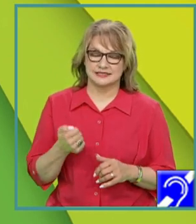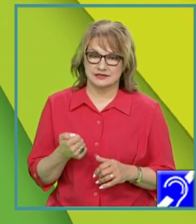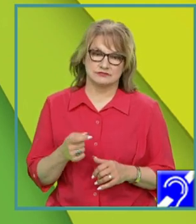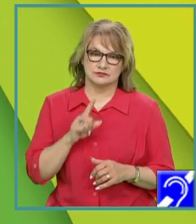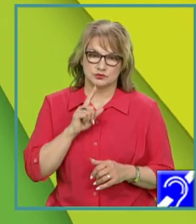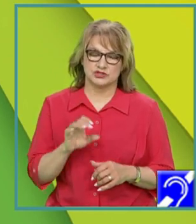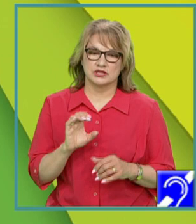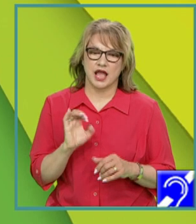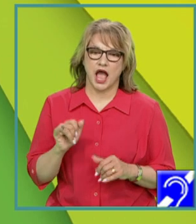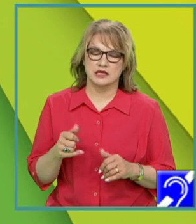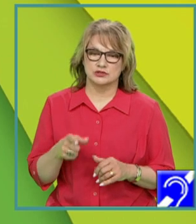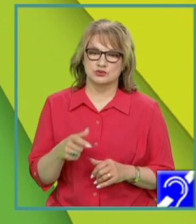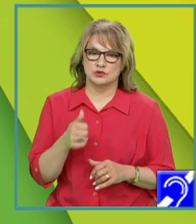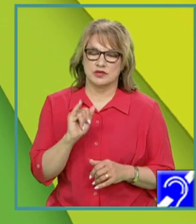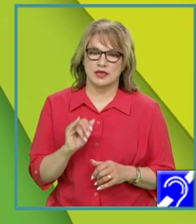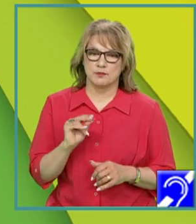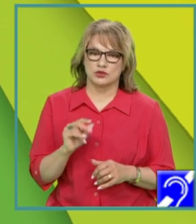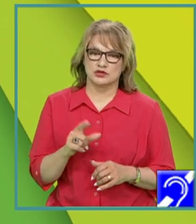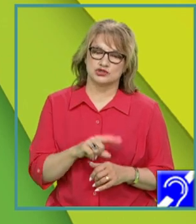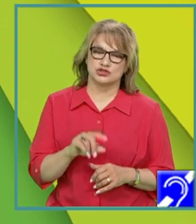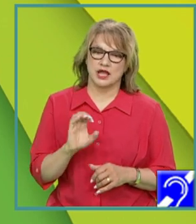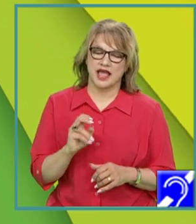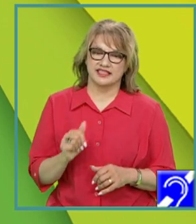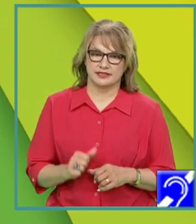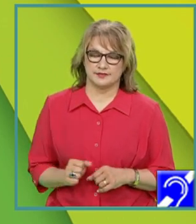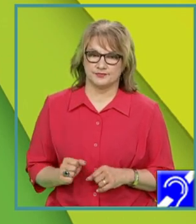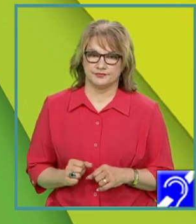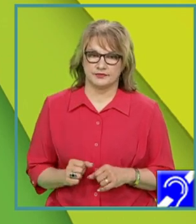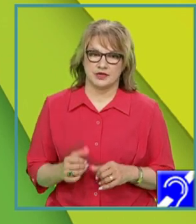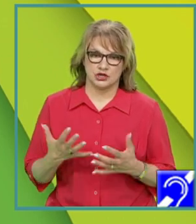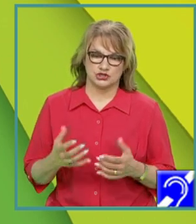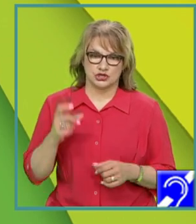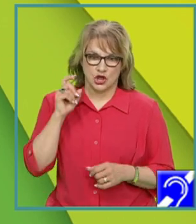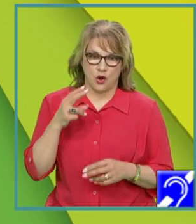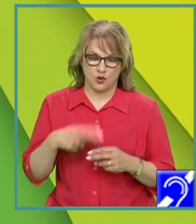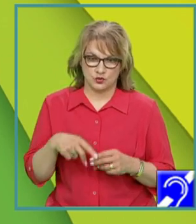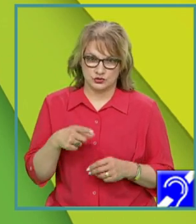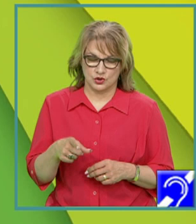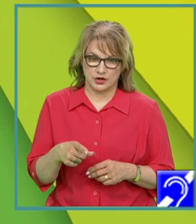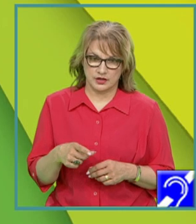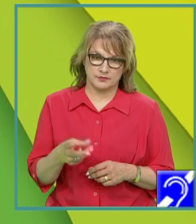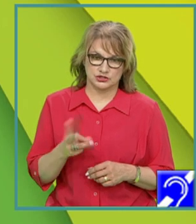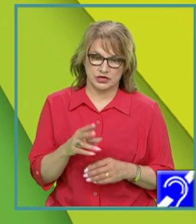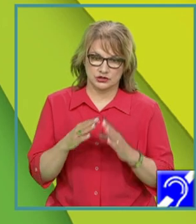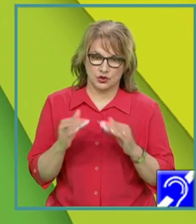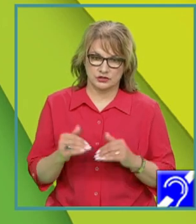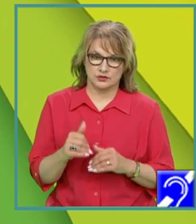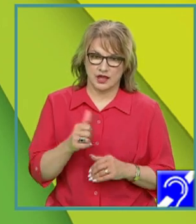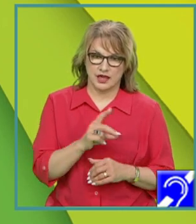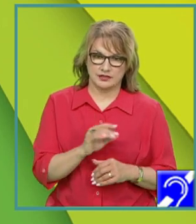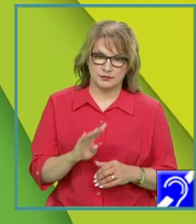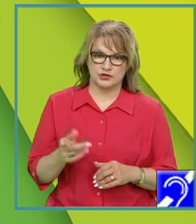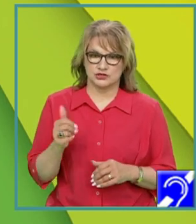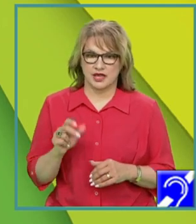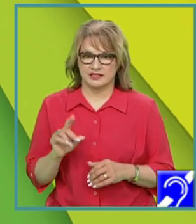anume cazul ipotenuză catetele de și concluzionăm că cele două triunghiuri a d b și